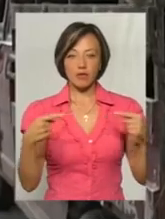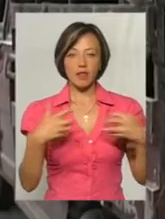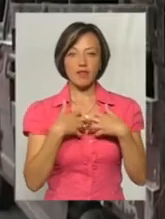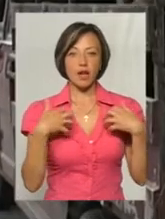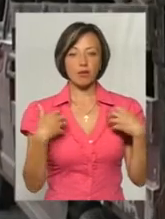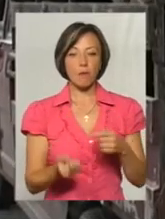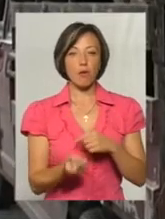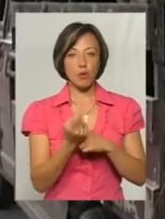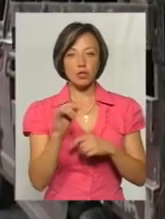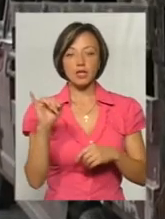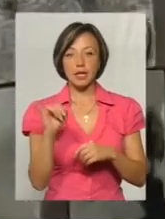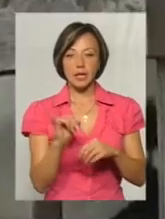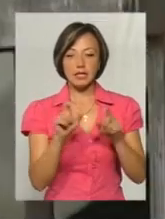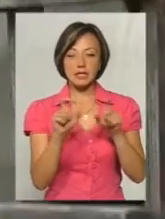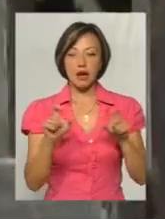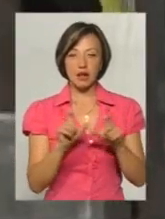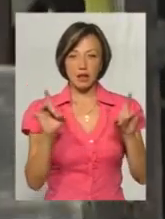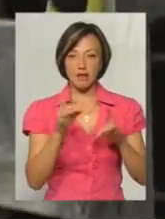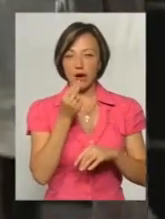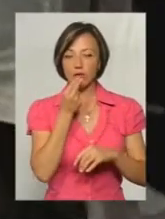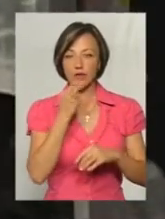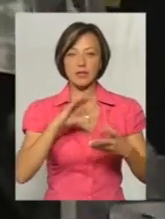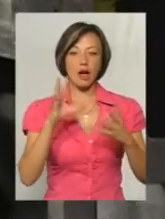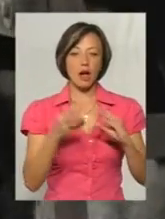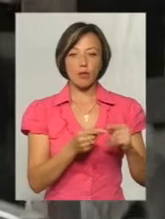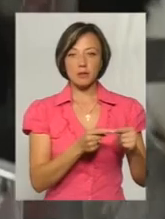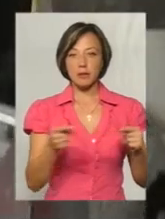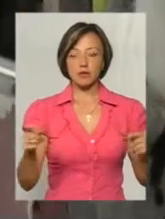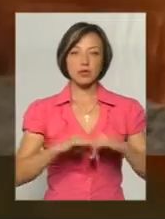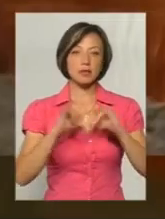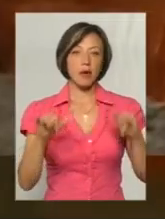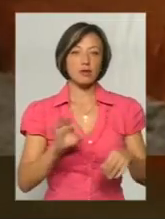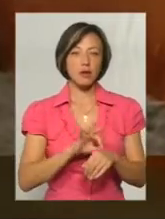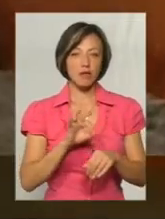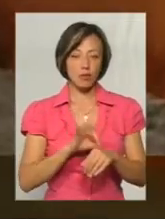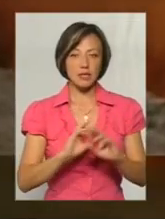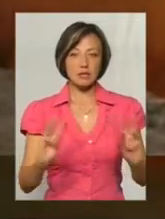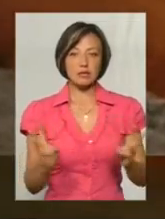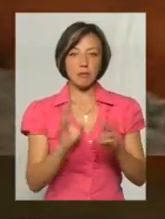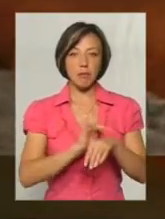тваринного походження та закладів харчування. Загалом за період спалаху захворювання спалено